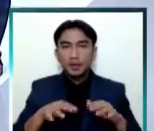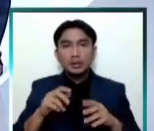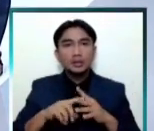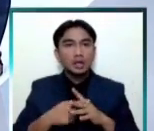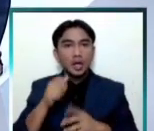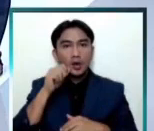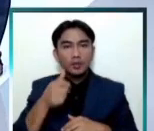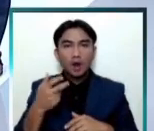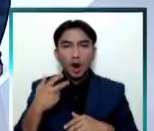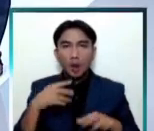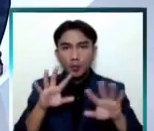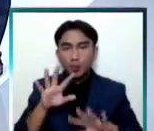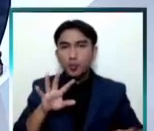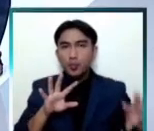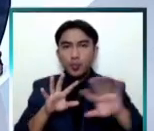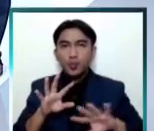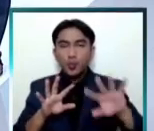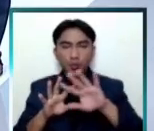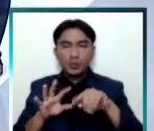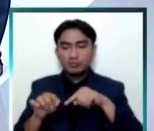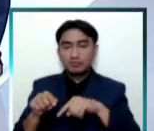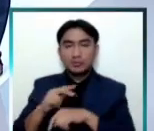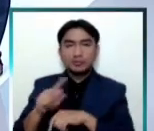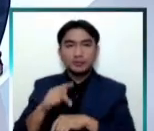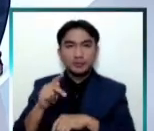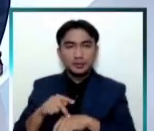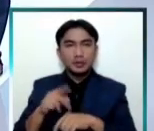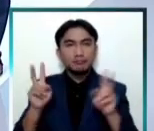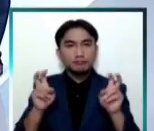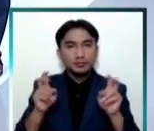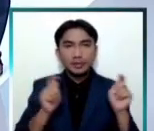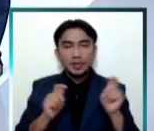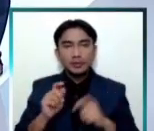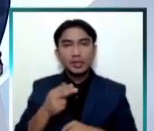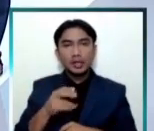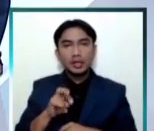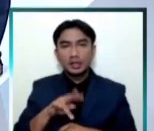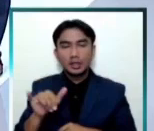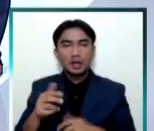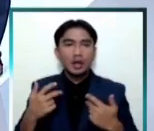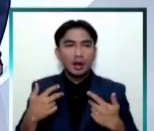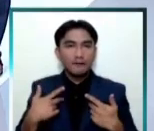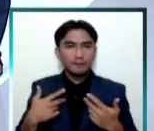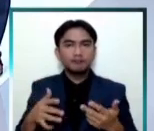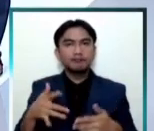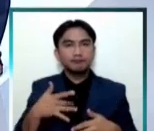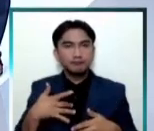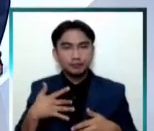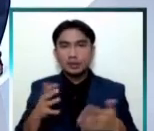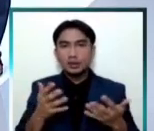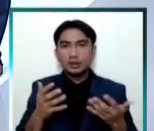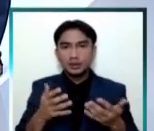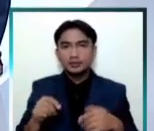na pinalakas ng Super Typhoon Henry. Malakas na hangin naman ang inaasahang mararamdaman sa Hilagang Luzon ngayong